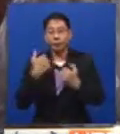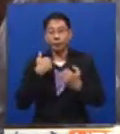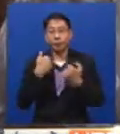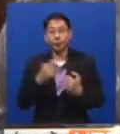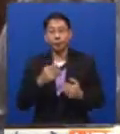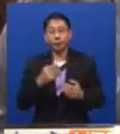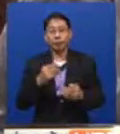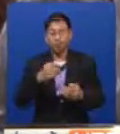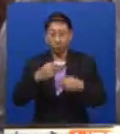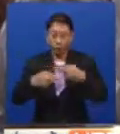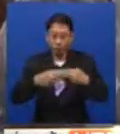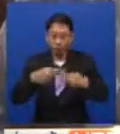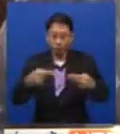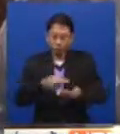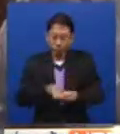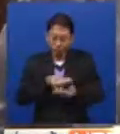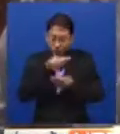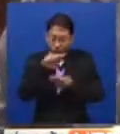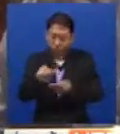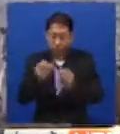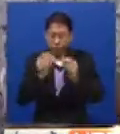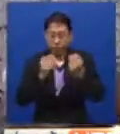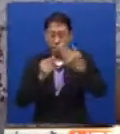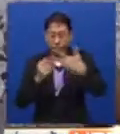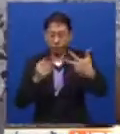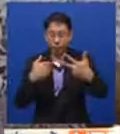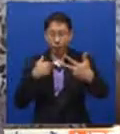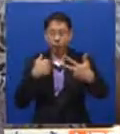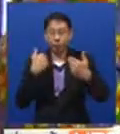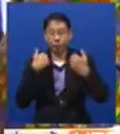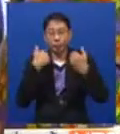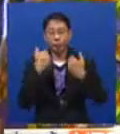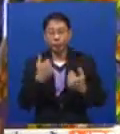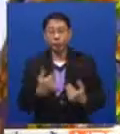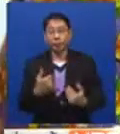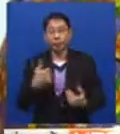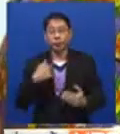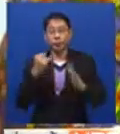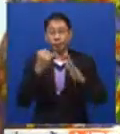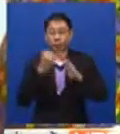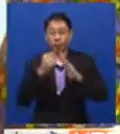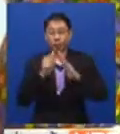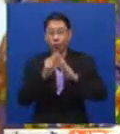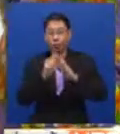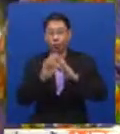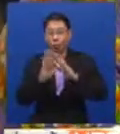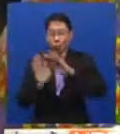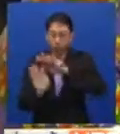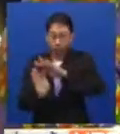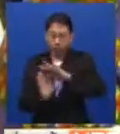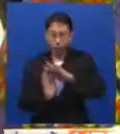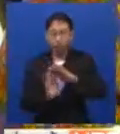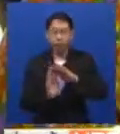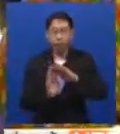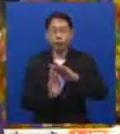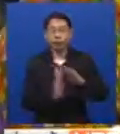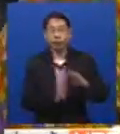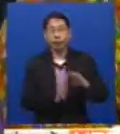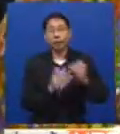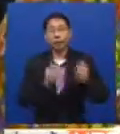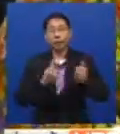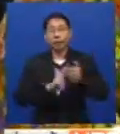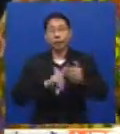กับมอบของที่ระลึกให้กับผู้อาวุโสทั้ง 3,000นะคะส่วนบรรยากาศที่จังหวัดอุบลราชธานีคะนายธนูบุญเลิศ